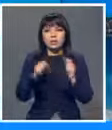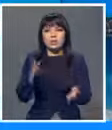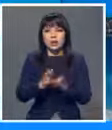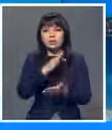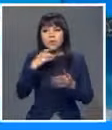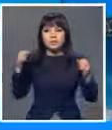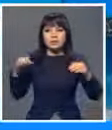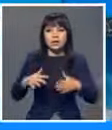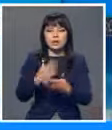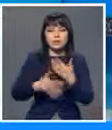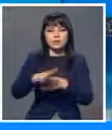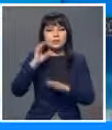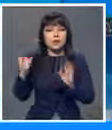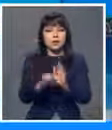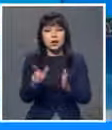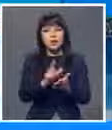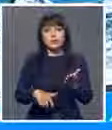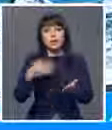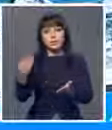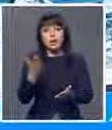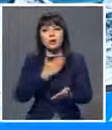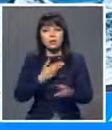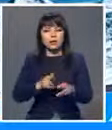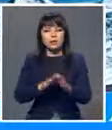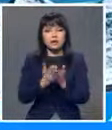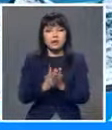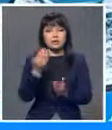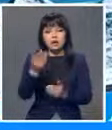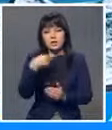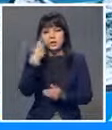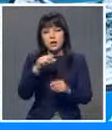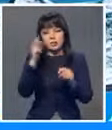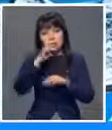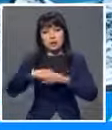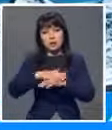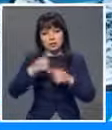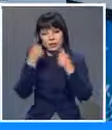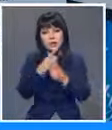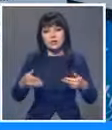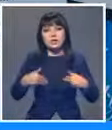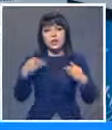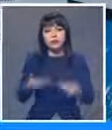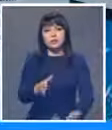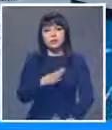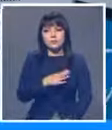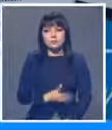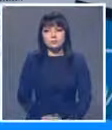қауым өкілдері бұған дейін өлең сенікі болса, енді кітап шыққаннан кейін елдікі болады деген жүрекжарды тілектерін жеткізді.